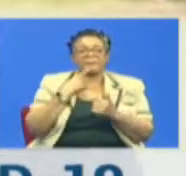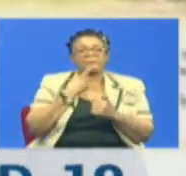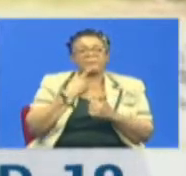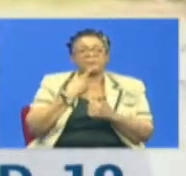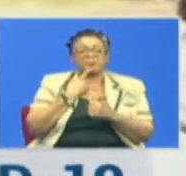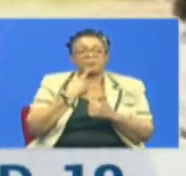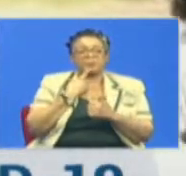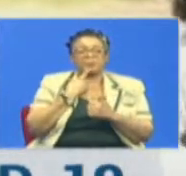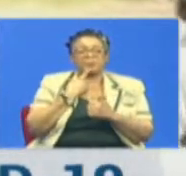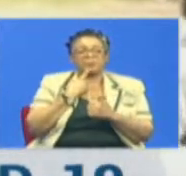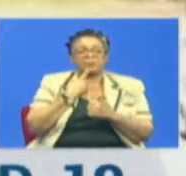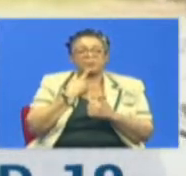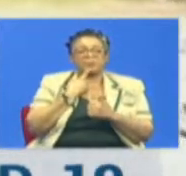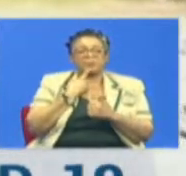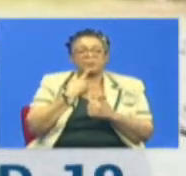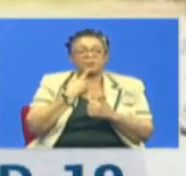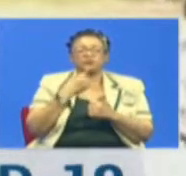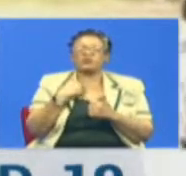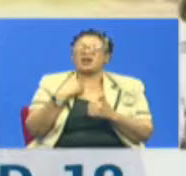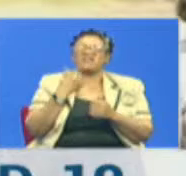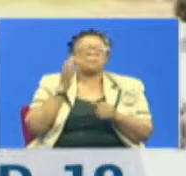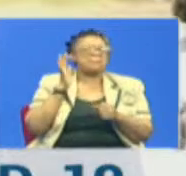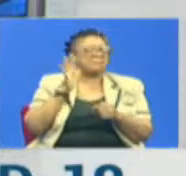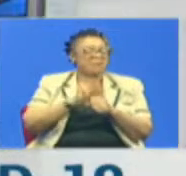na wakimbiaji wengi sana.